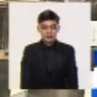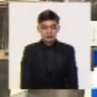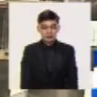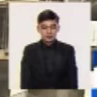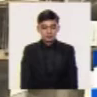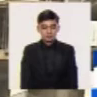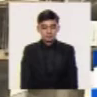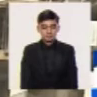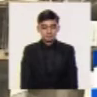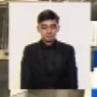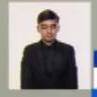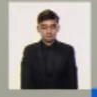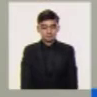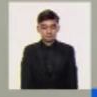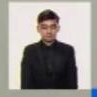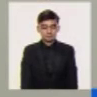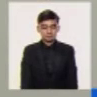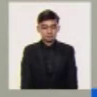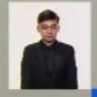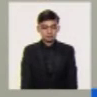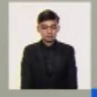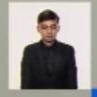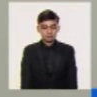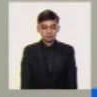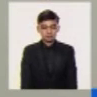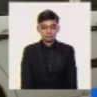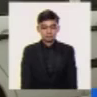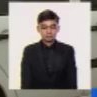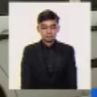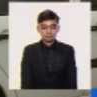Әйгерім Ердәулет, Ринат Әбілхайыров, Информбюро, Алматы.